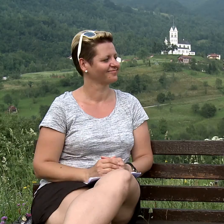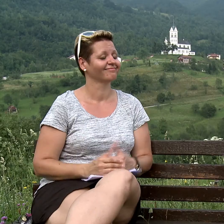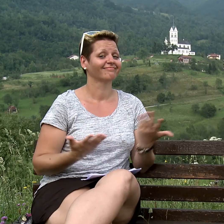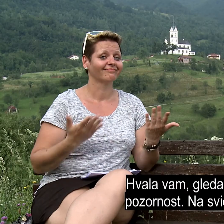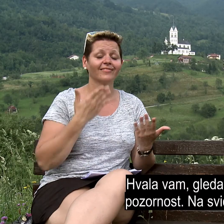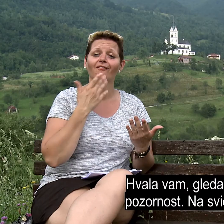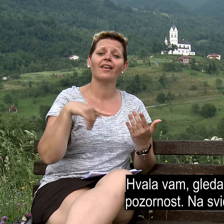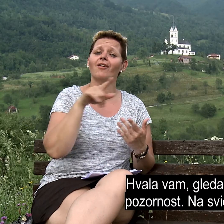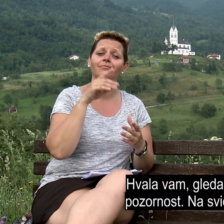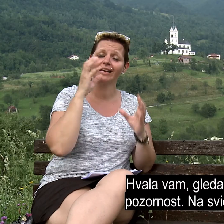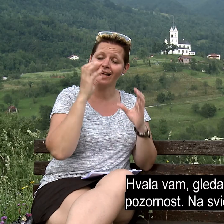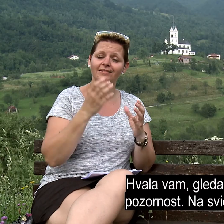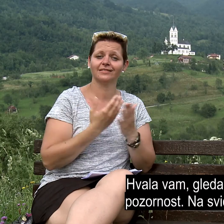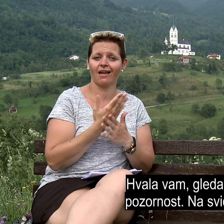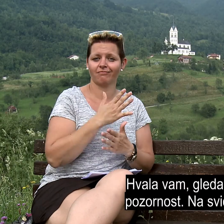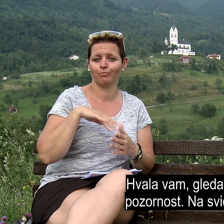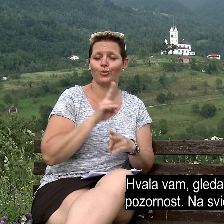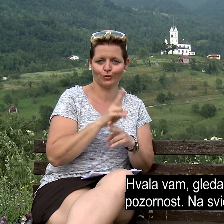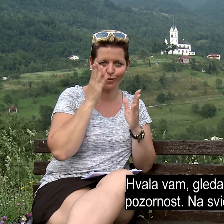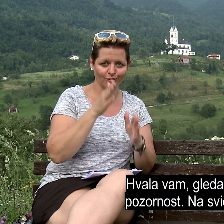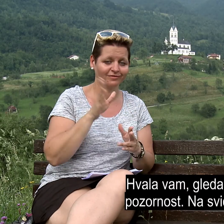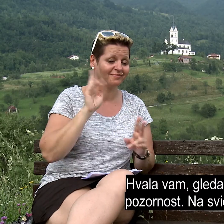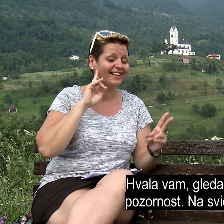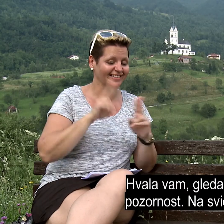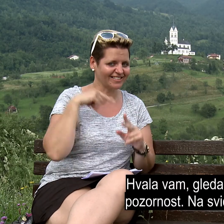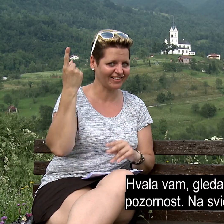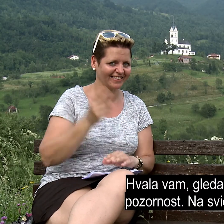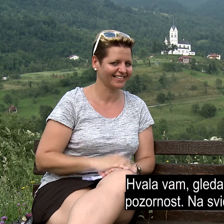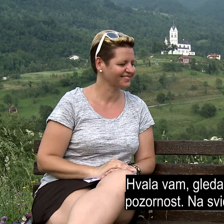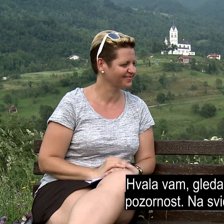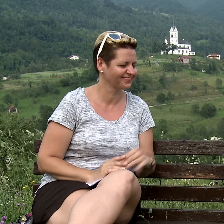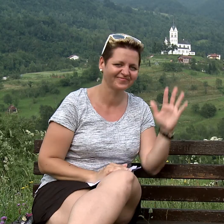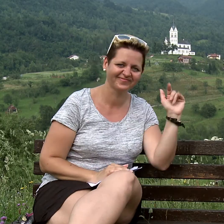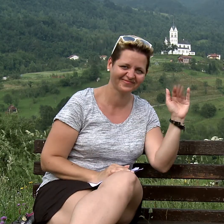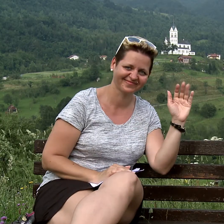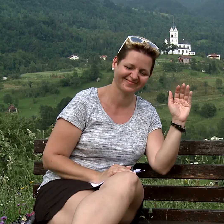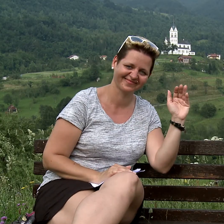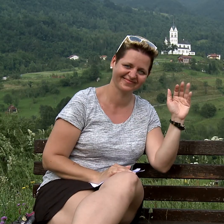Hvala vam, gledalci, za pozornost. Nasvidenje.